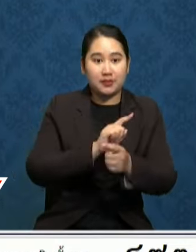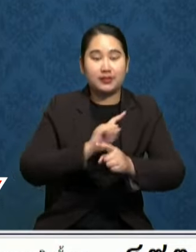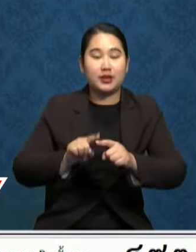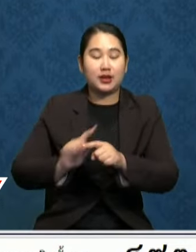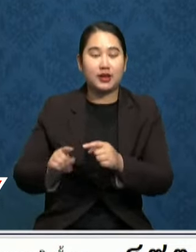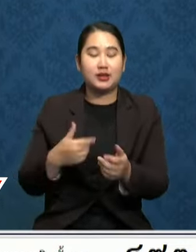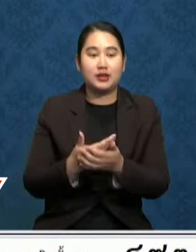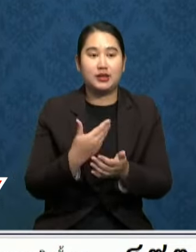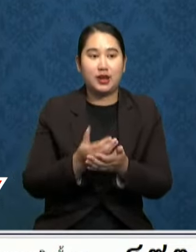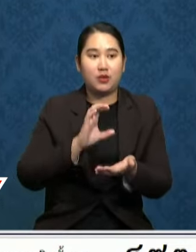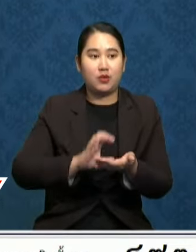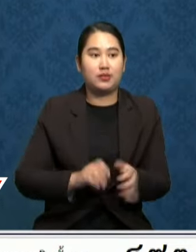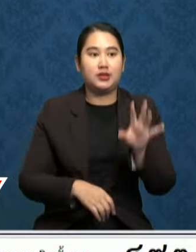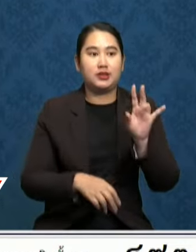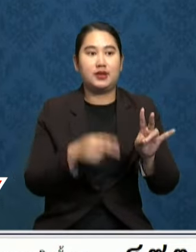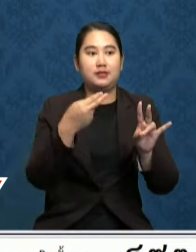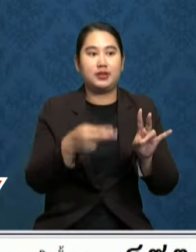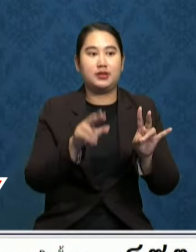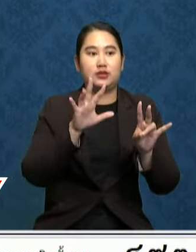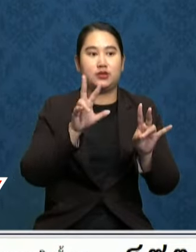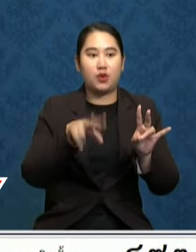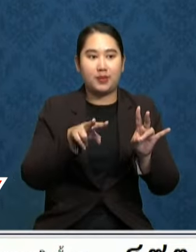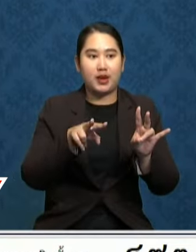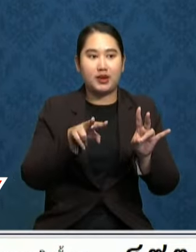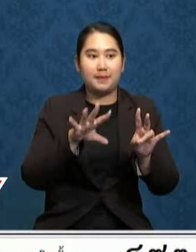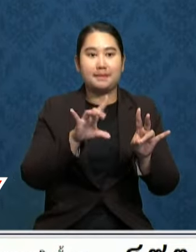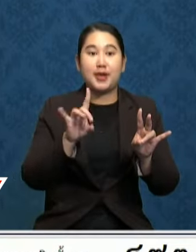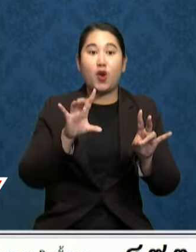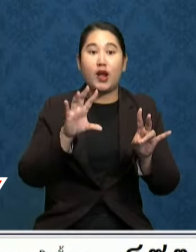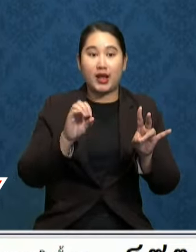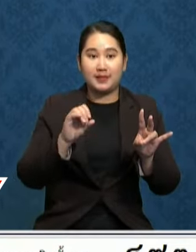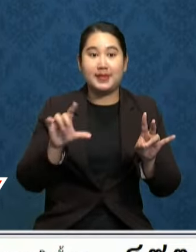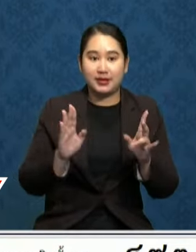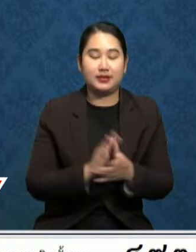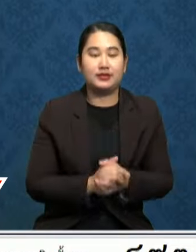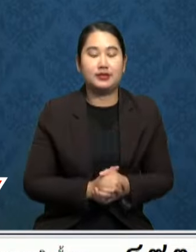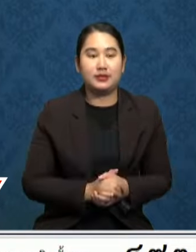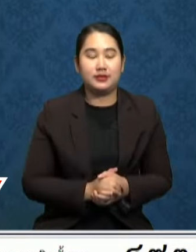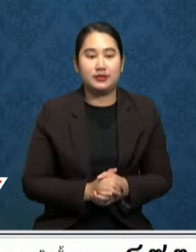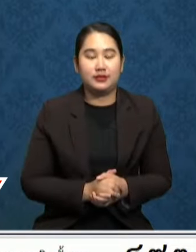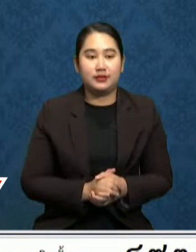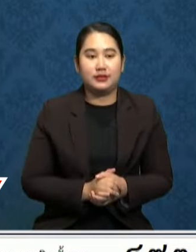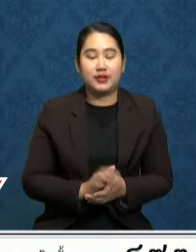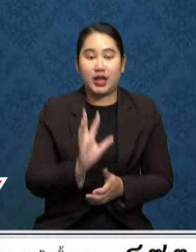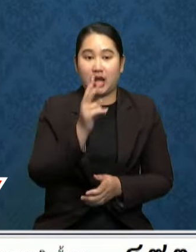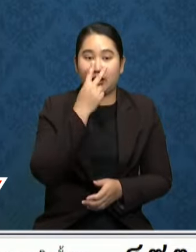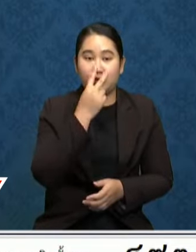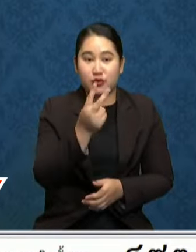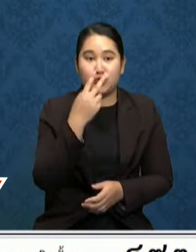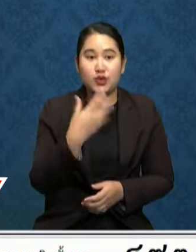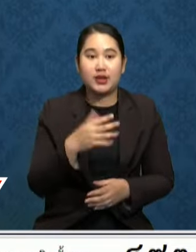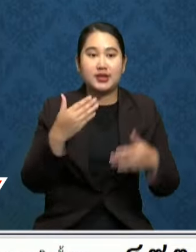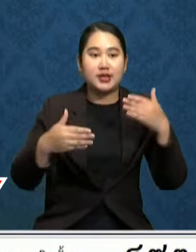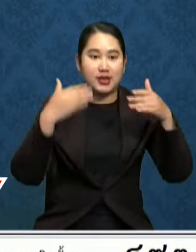บงบปมาณ 72,850 ล้บาเศษครับและเมื่อเรามาดูโ